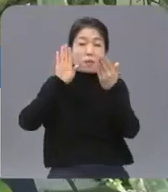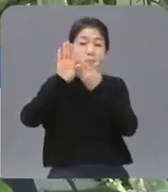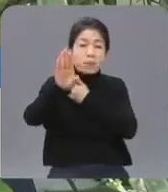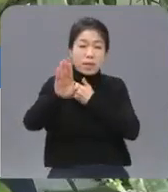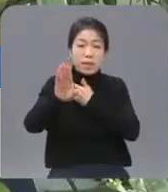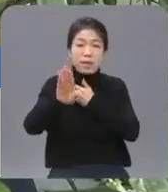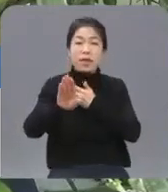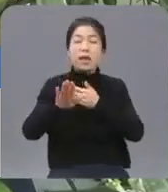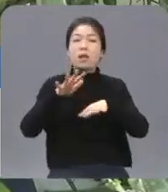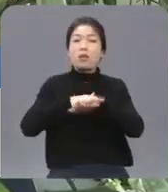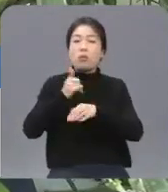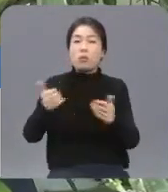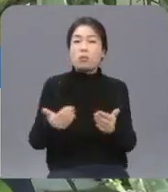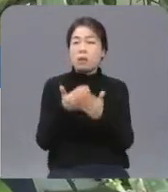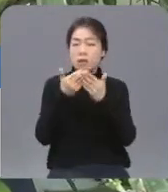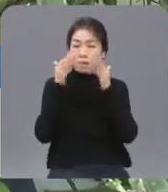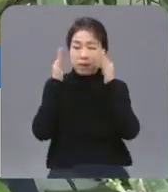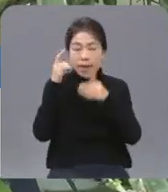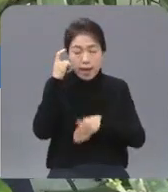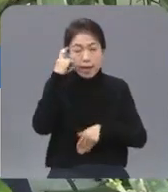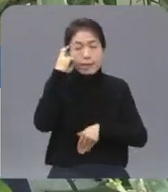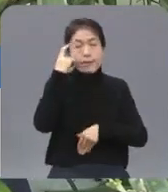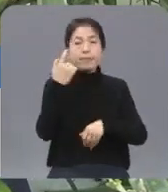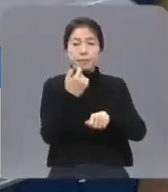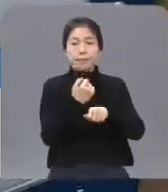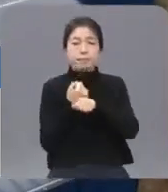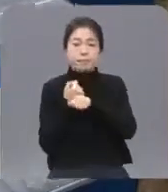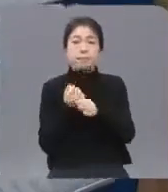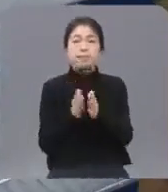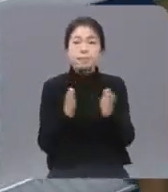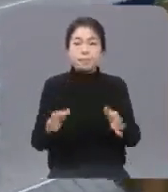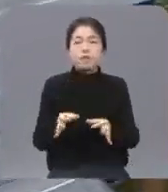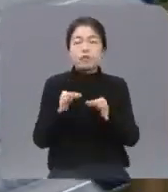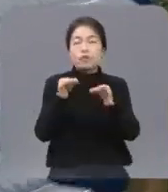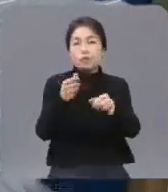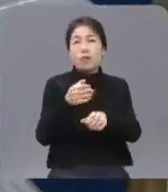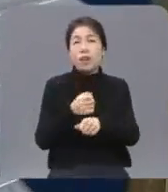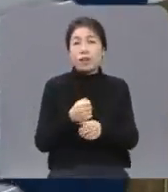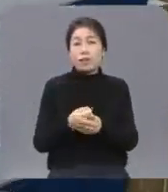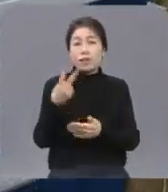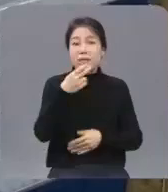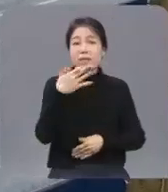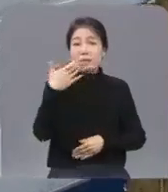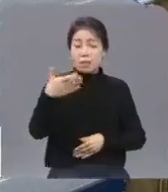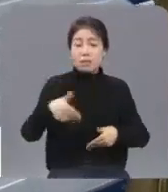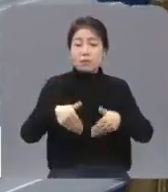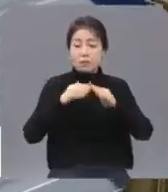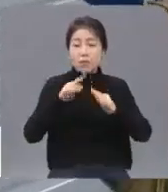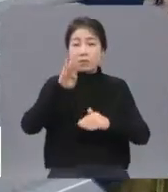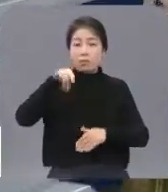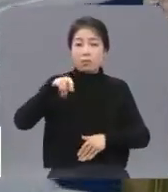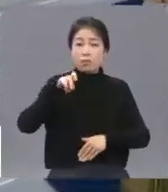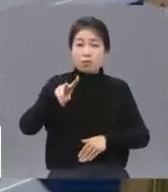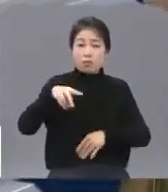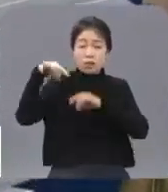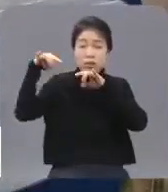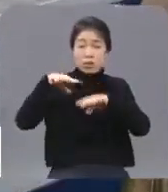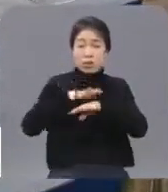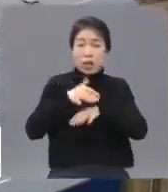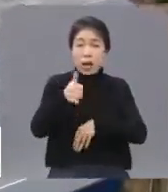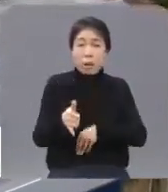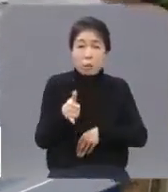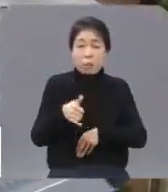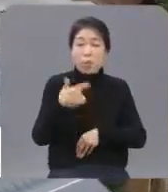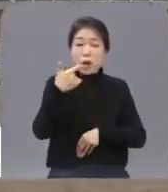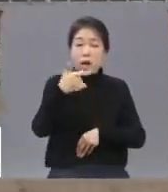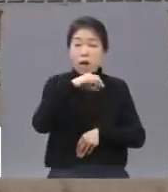발전한 방향이라고 생각을 하고 그때부터 이제 연구를 했고 투자를 하게 됐습니다 2019년 조정된 부여의 스마트팜 단지에는